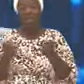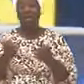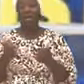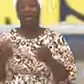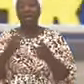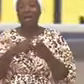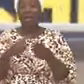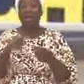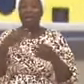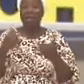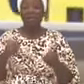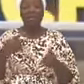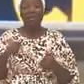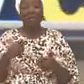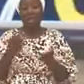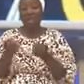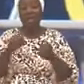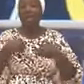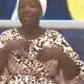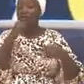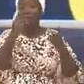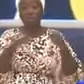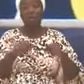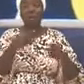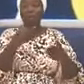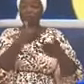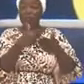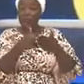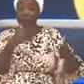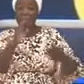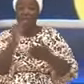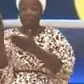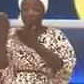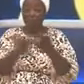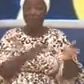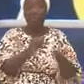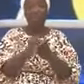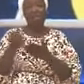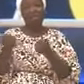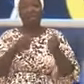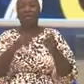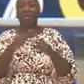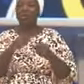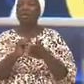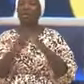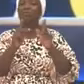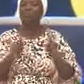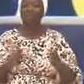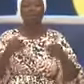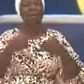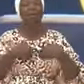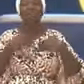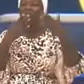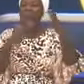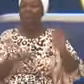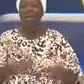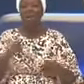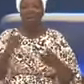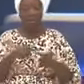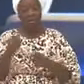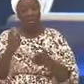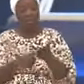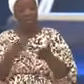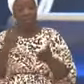le vécu n'est pas encore sorti avant mais la porte le livre le véhicule on dit que le monsieur est mort parfois